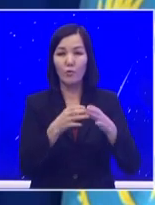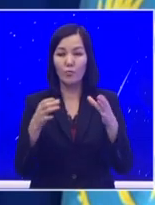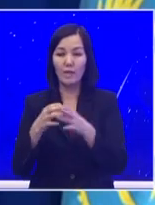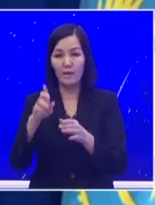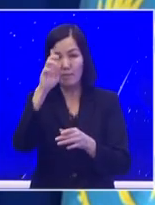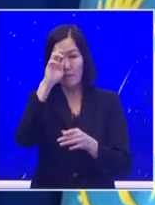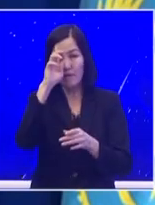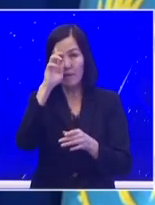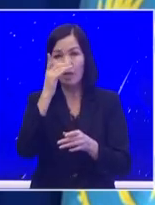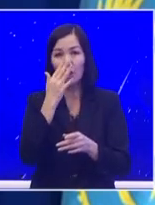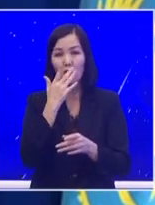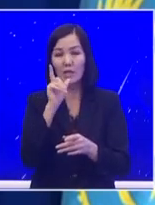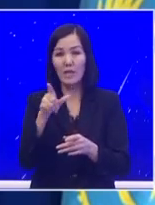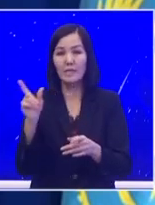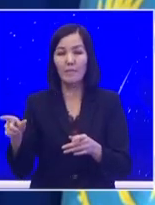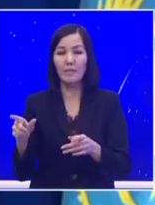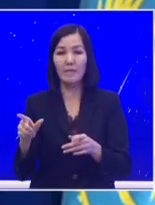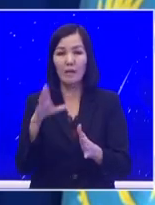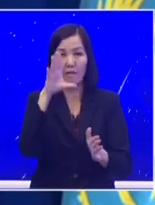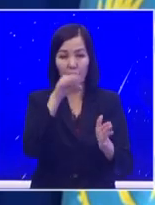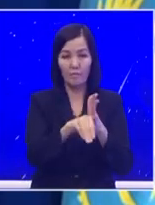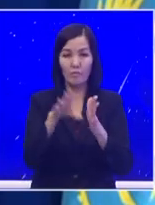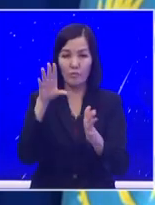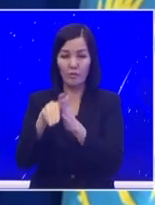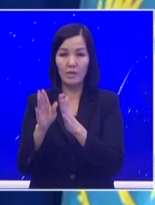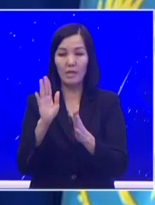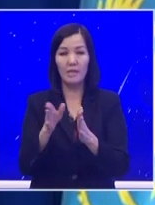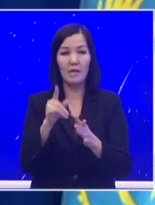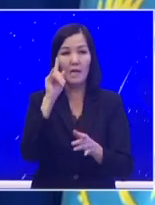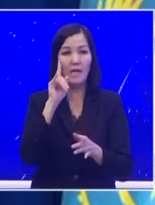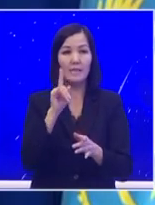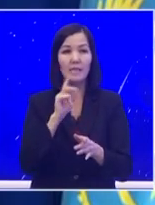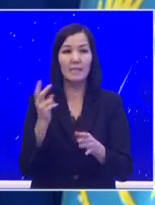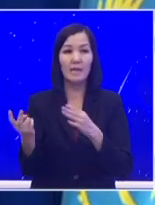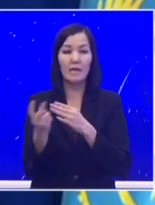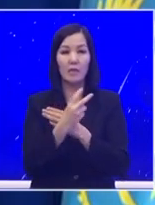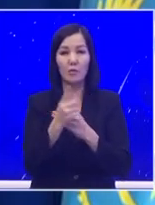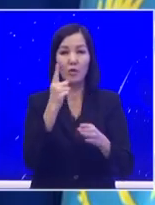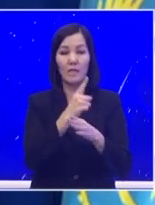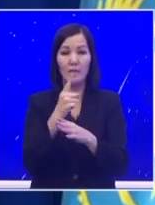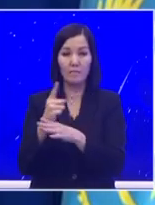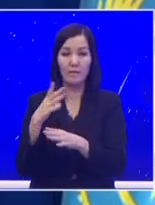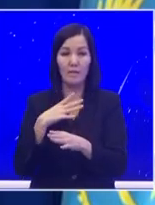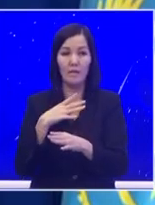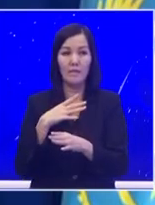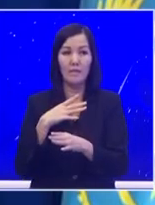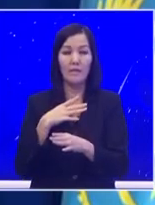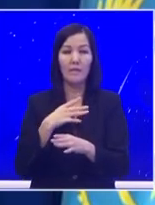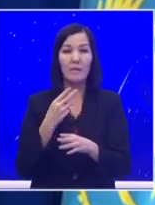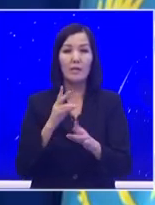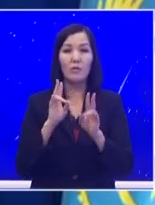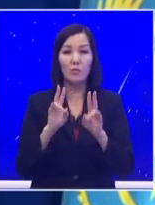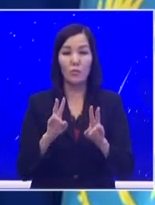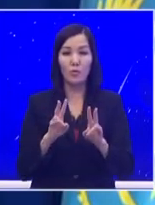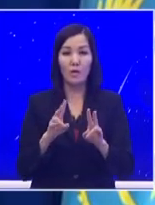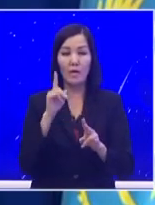мемлекеттерден шетел азаматтарға Қазақстанға кіру тиім салынған. Бұл тек қана